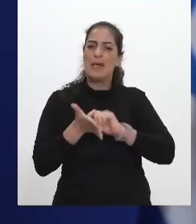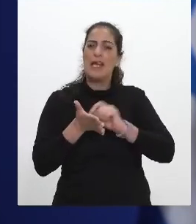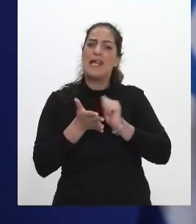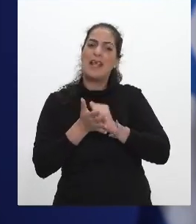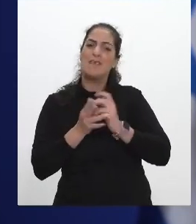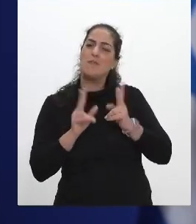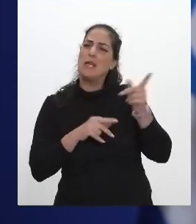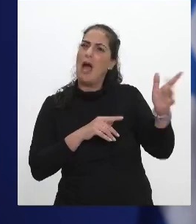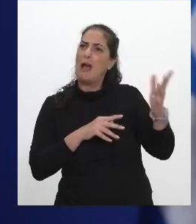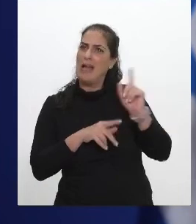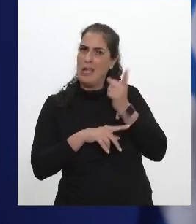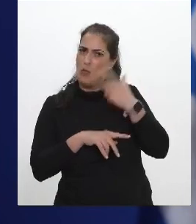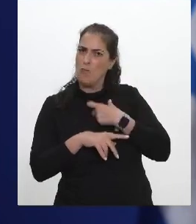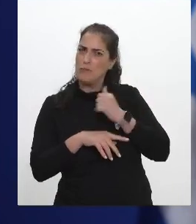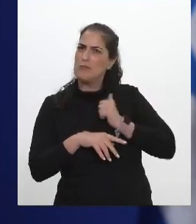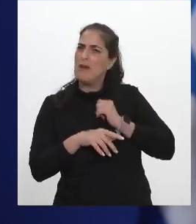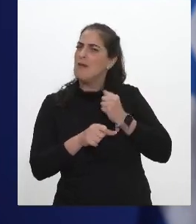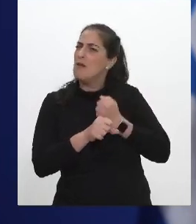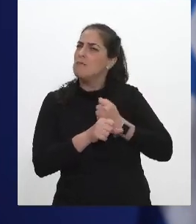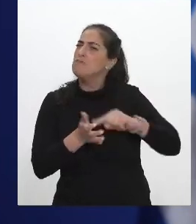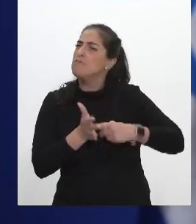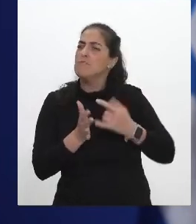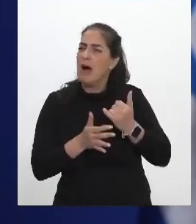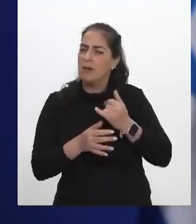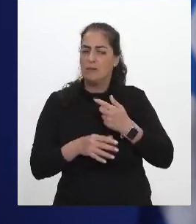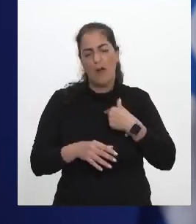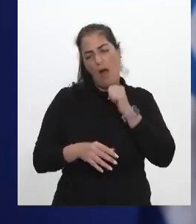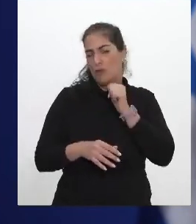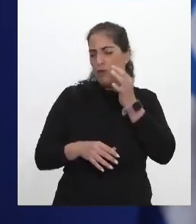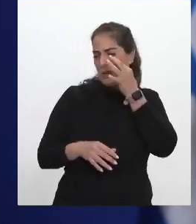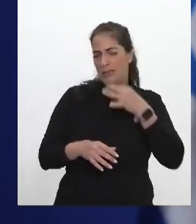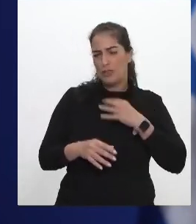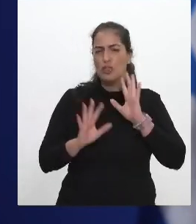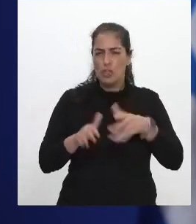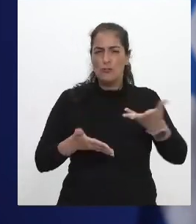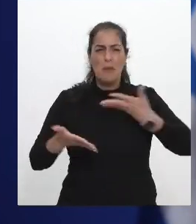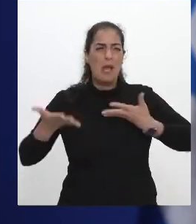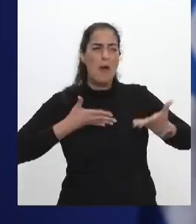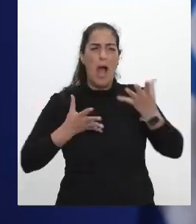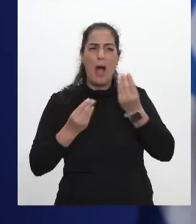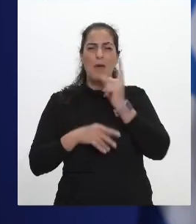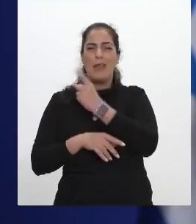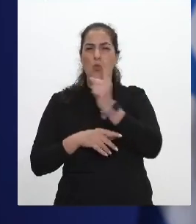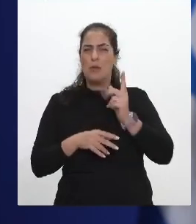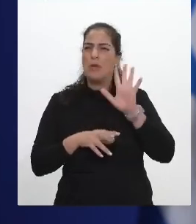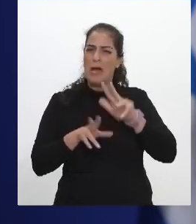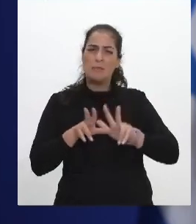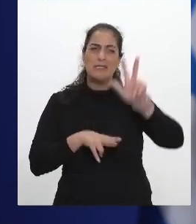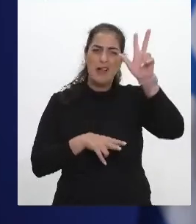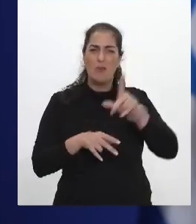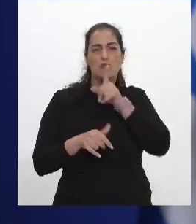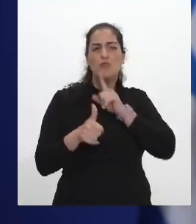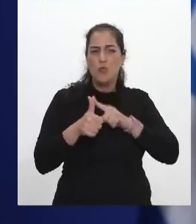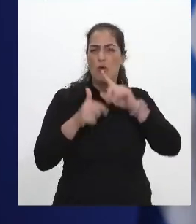מתכוון לעשות בעניין אני לא רוצה להתייחס יש לנו הרבה איומים מכל הזירות גם מהזירה הצפונית מלבנון סוריה